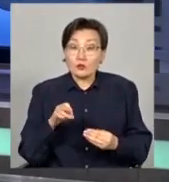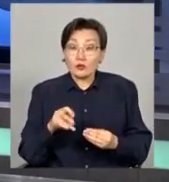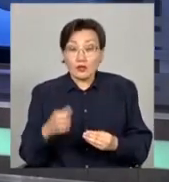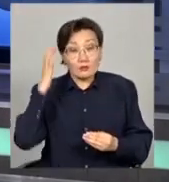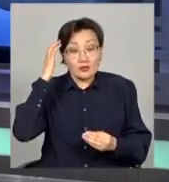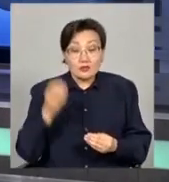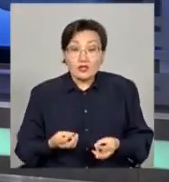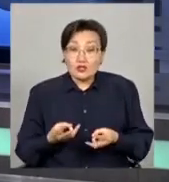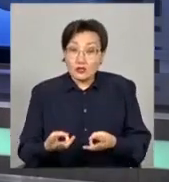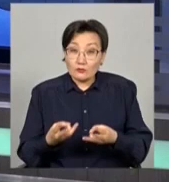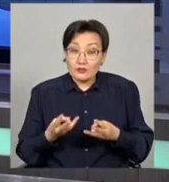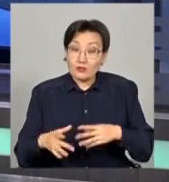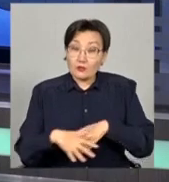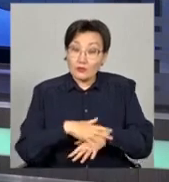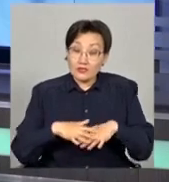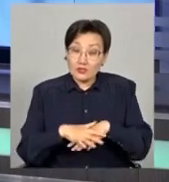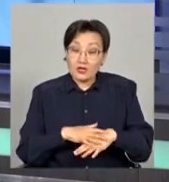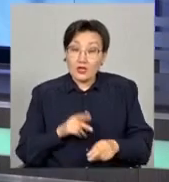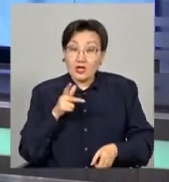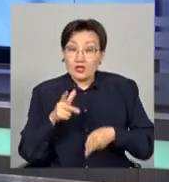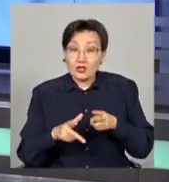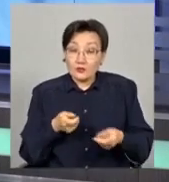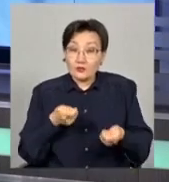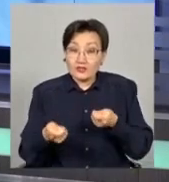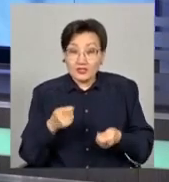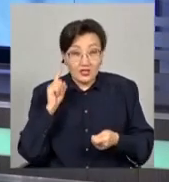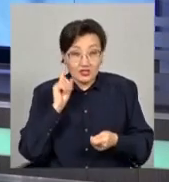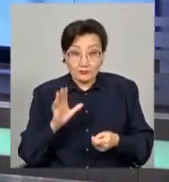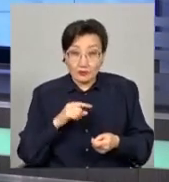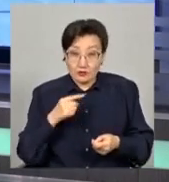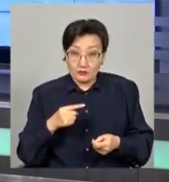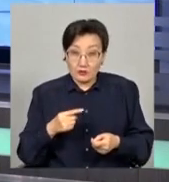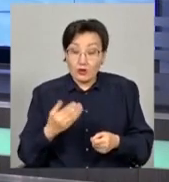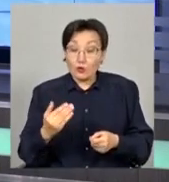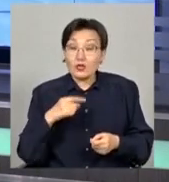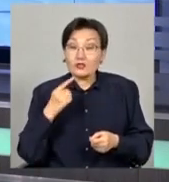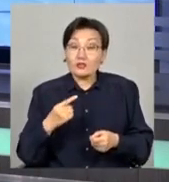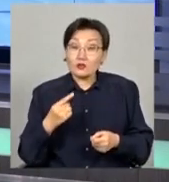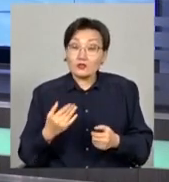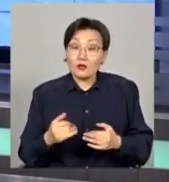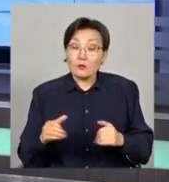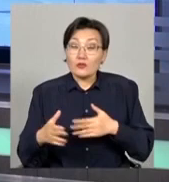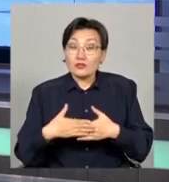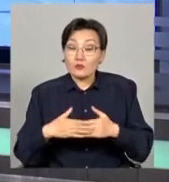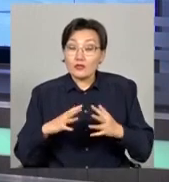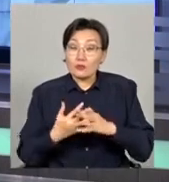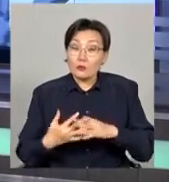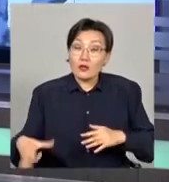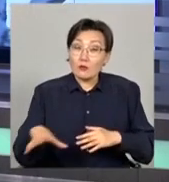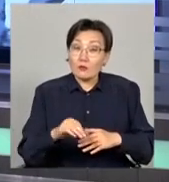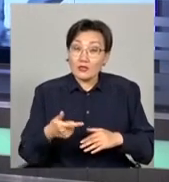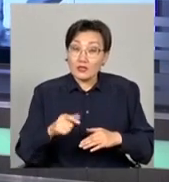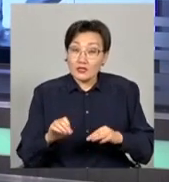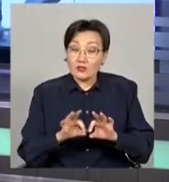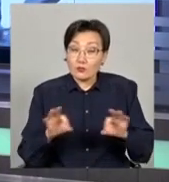жағамыз деген елді мекен халқы базынамыз билік басындағыларға жетпей отыр дейді. Сөздерінше маңайдағы ауылдардың бәріне газ